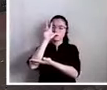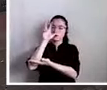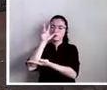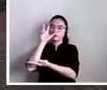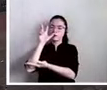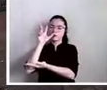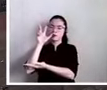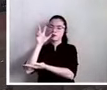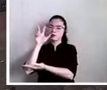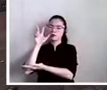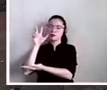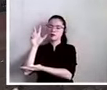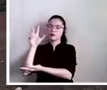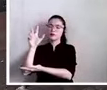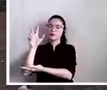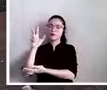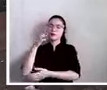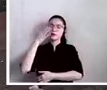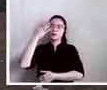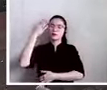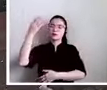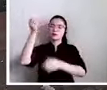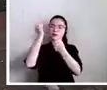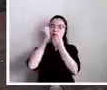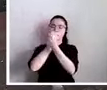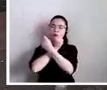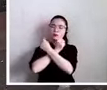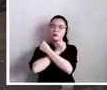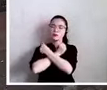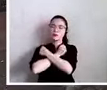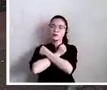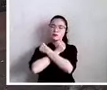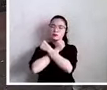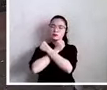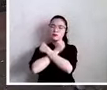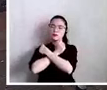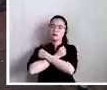sa gumpang ikaw